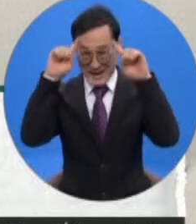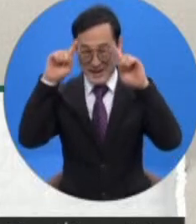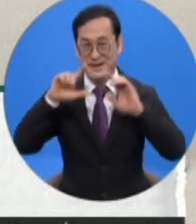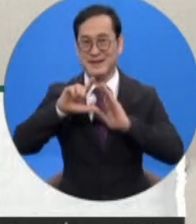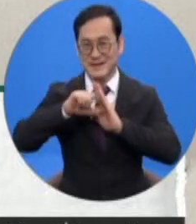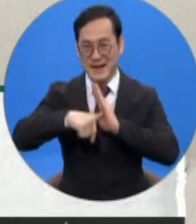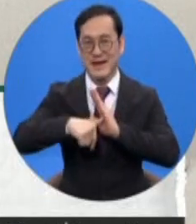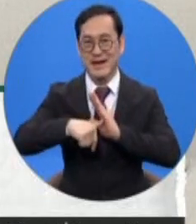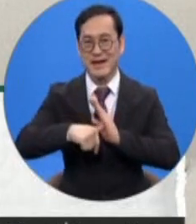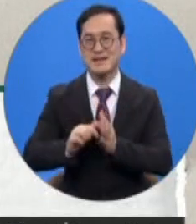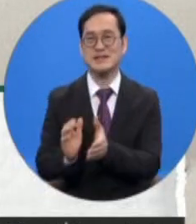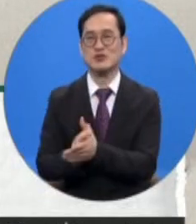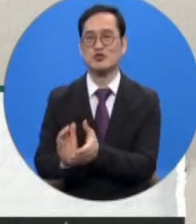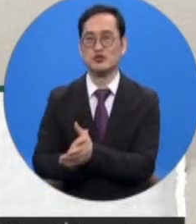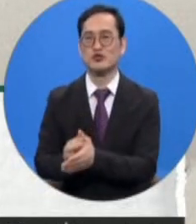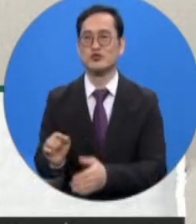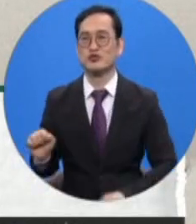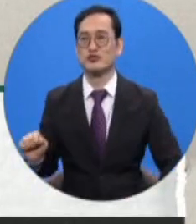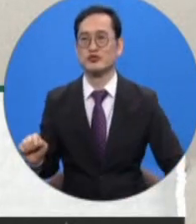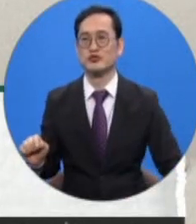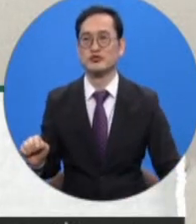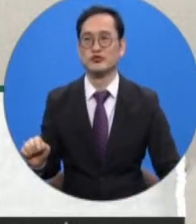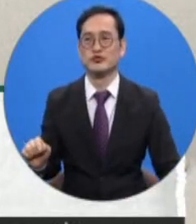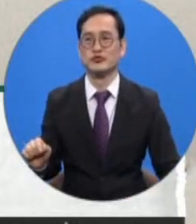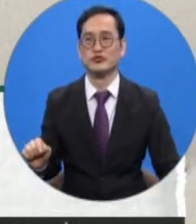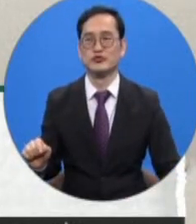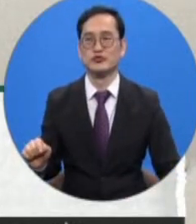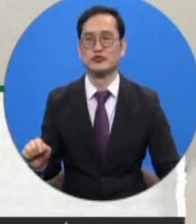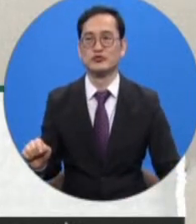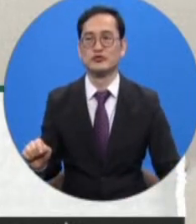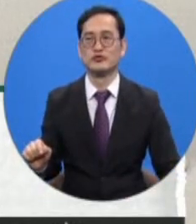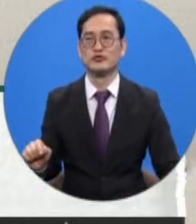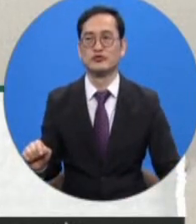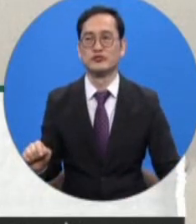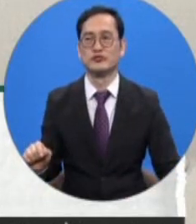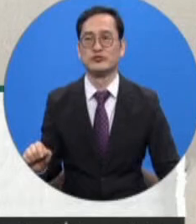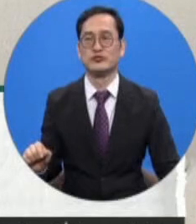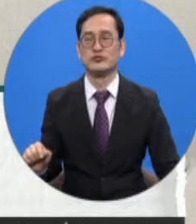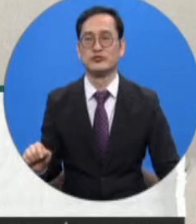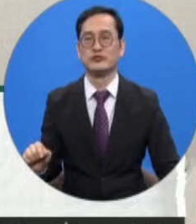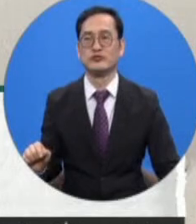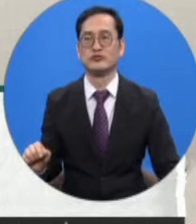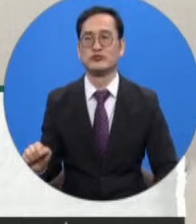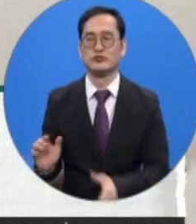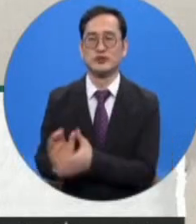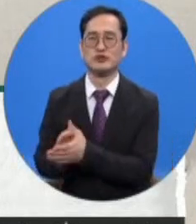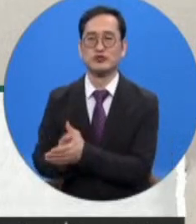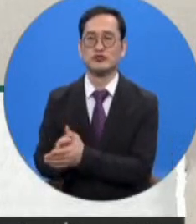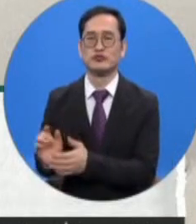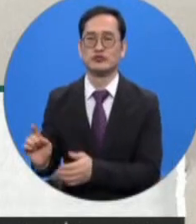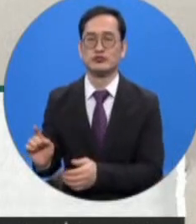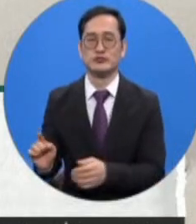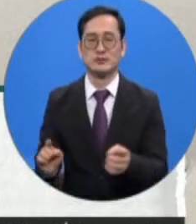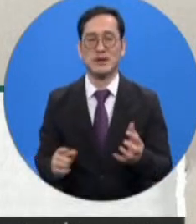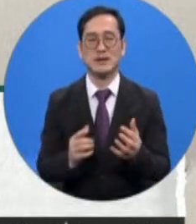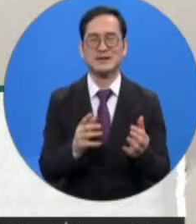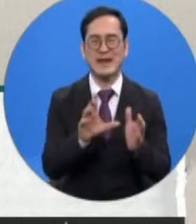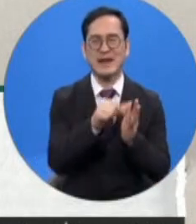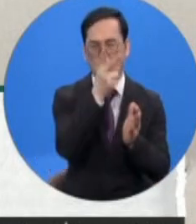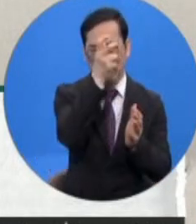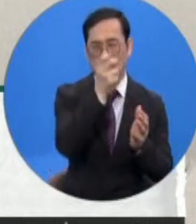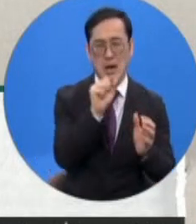친구가 지하철에서 나오다가 그때는 전경들 쫙 서 있었거든요. 가방을 열라고 그랬어요. 그래서 가방 열었더니 거기에 그때